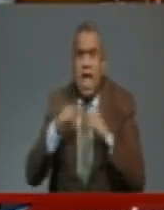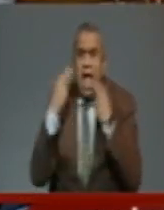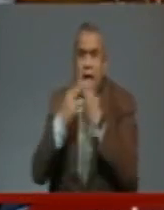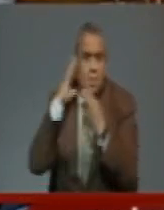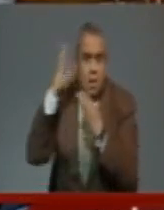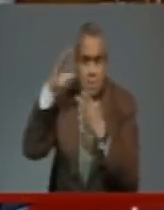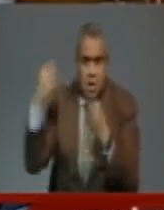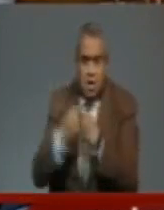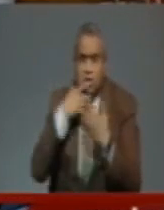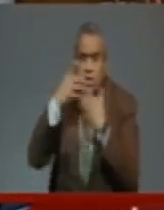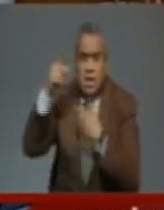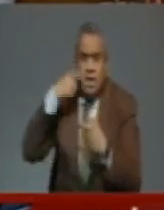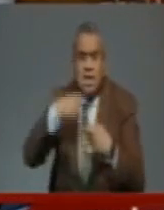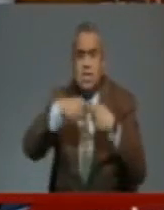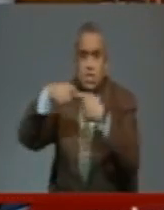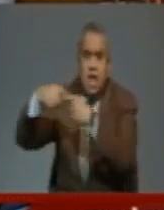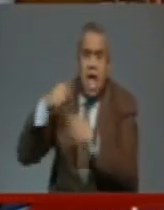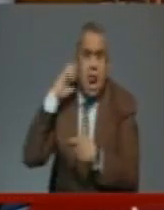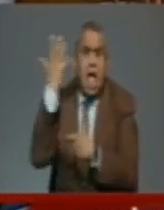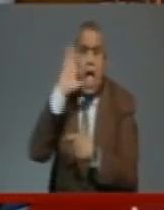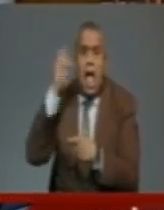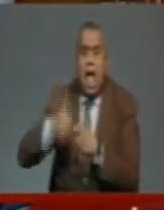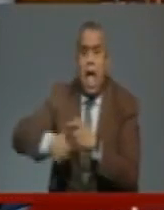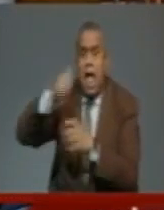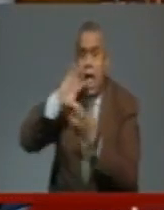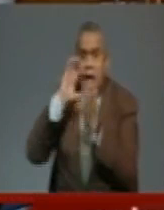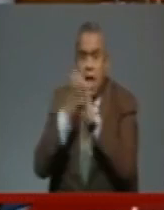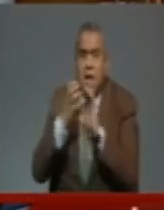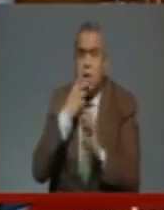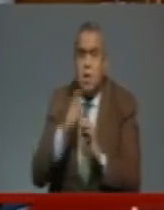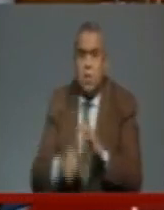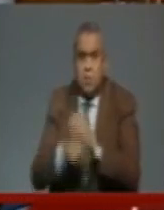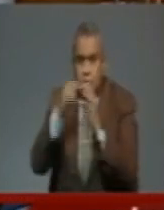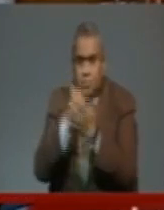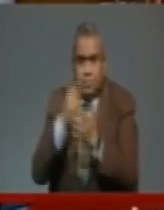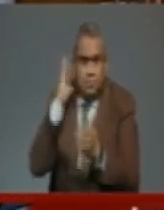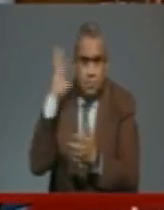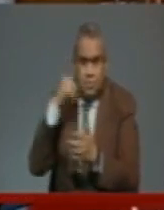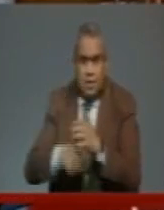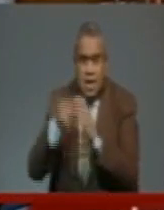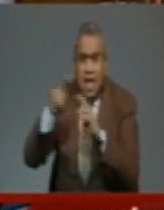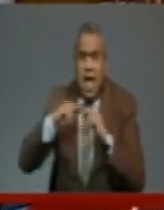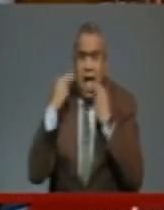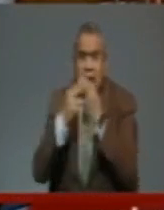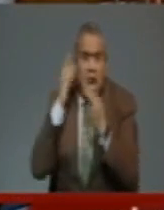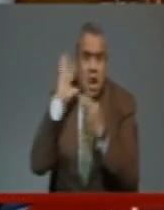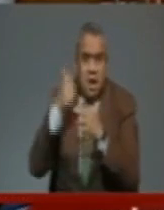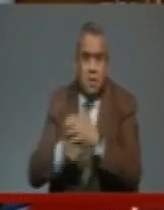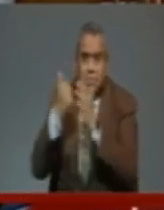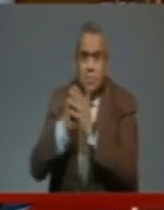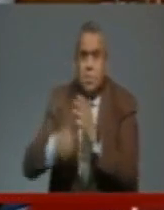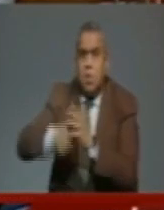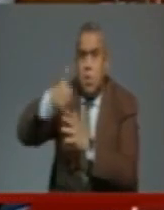شركه الشحن الاولى عالميا. مستر رد في سعاده الثالث على العالم، ده الاول على العالم